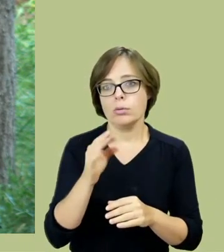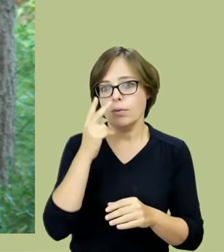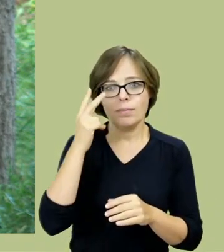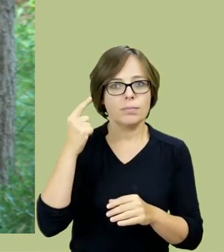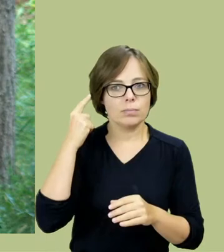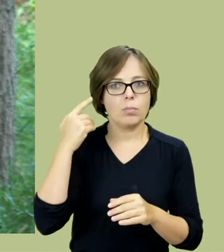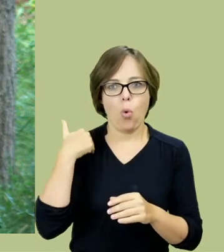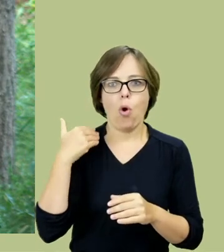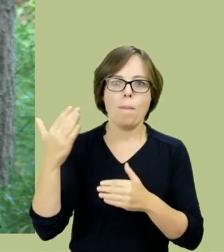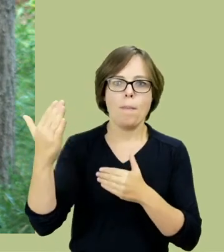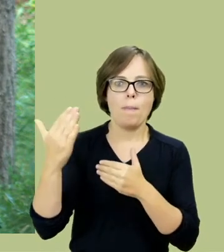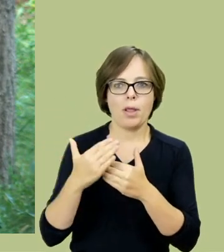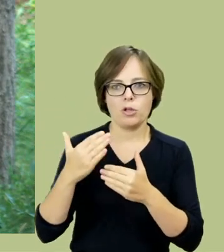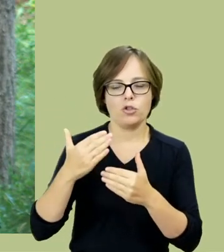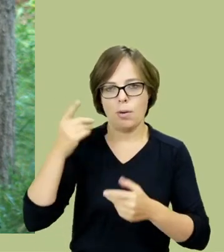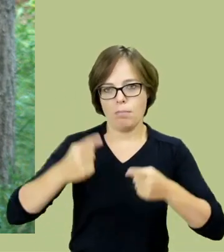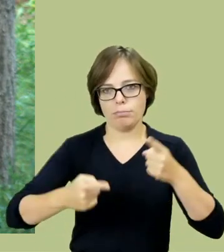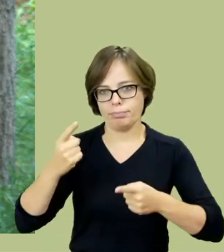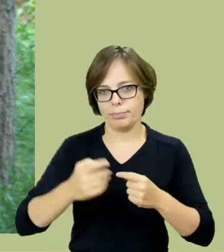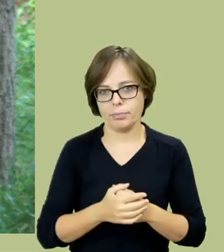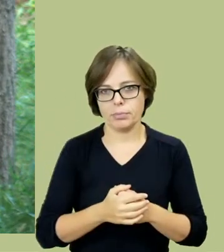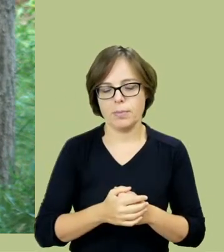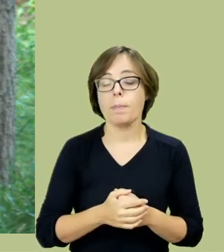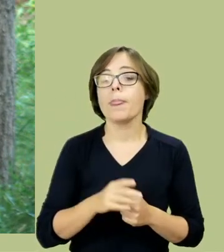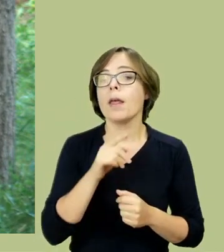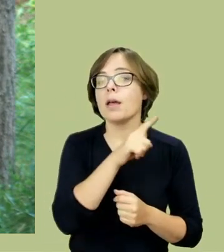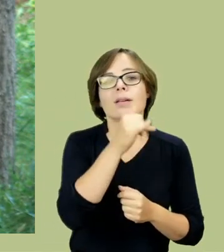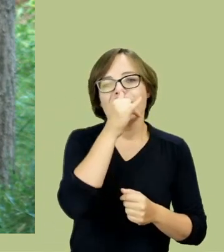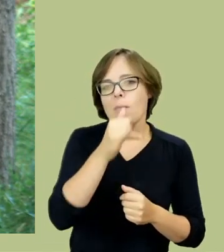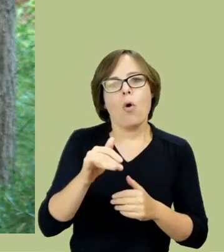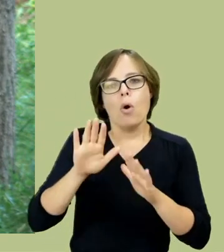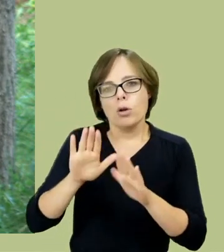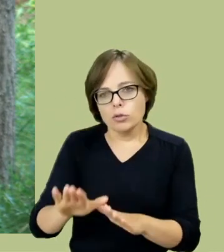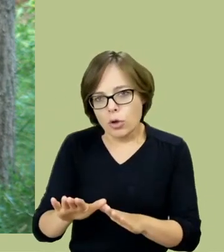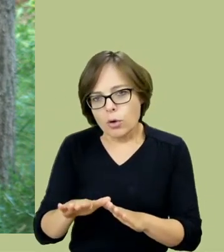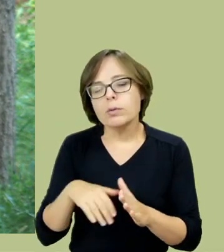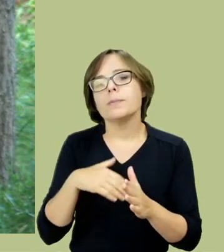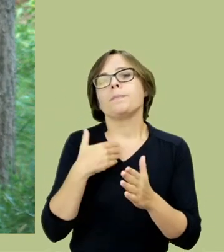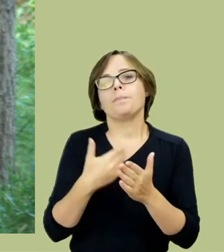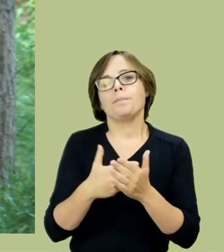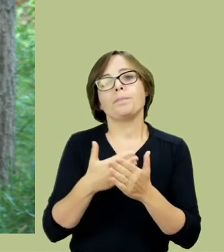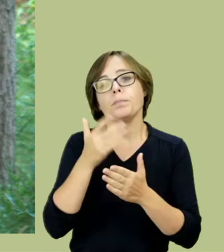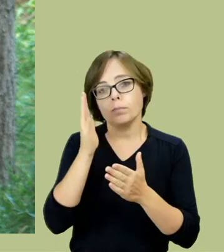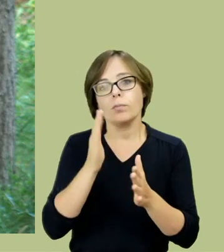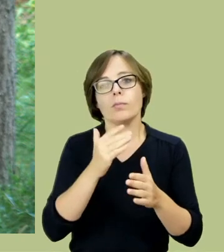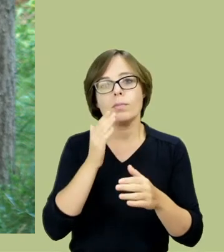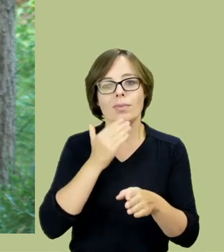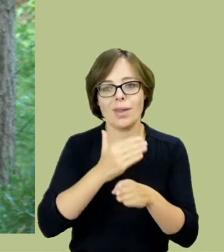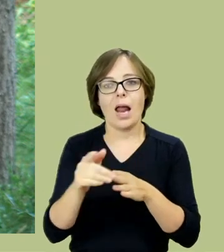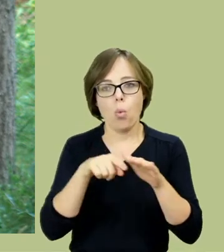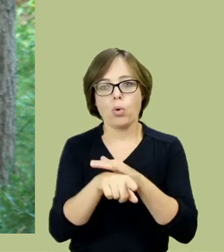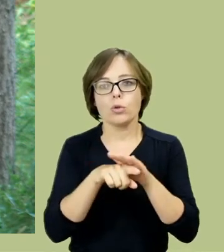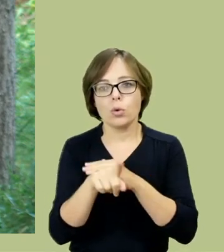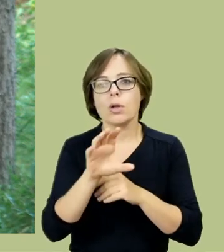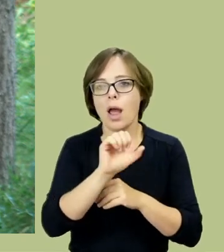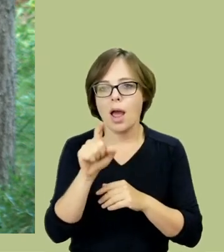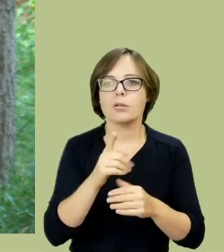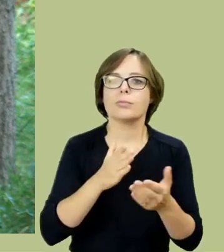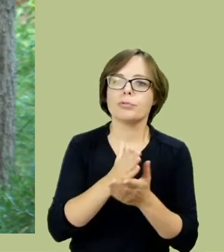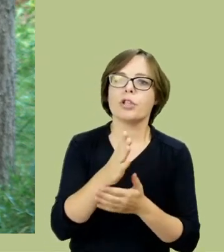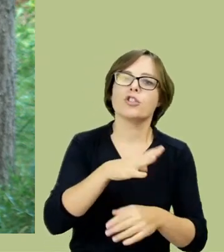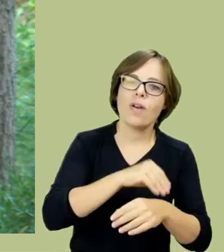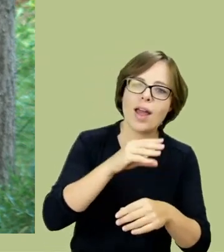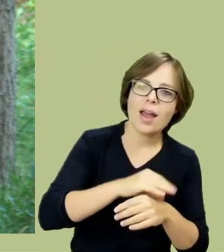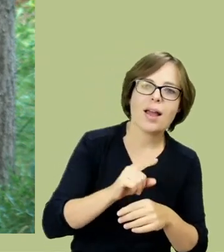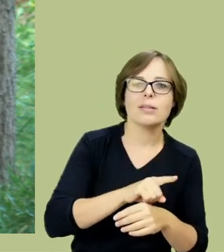Niestety nie mogła zostać. I kiedy znalazła się w Anglii poprzez Szwecję, zresztą kiedy